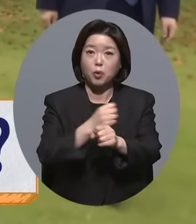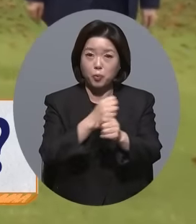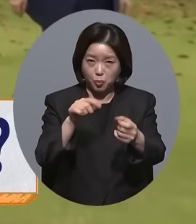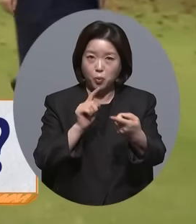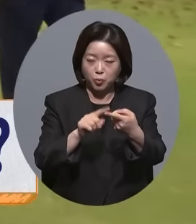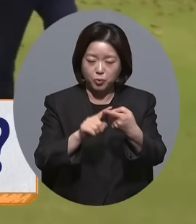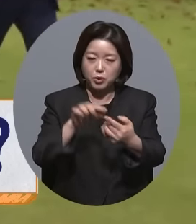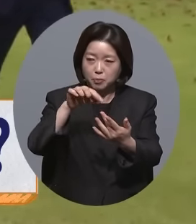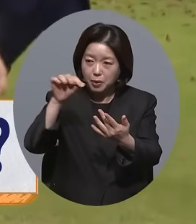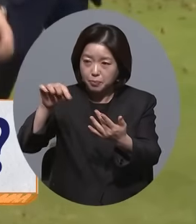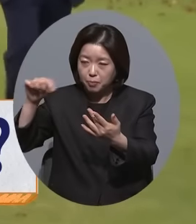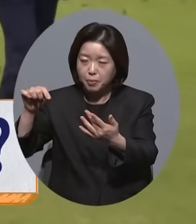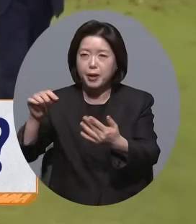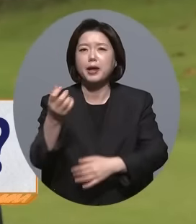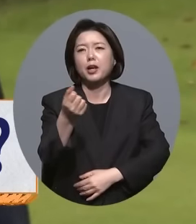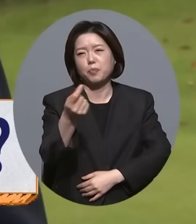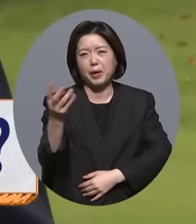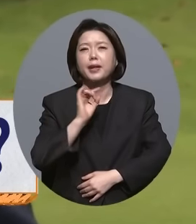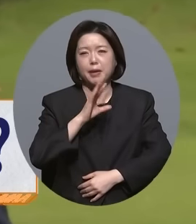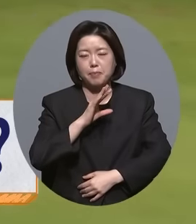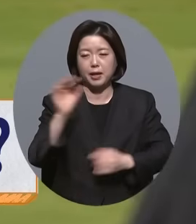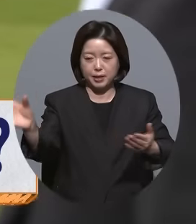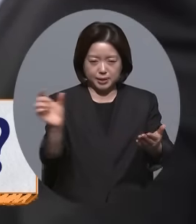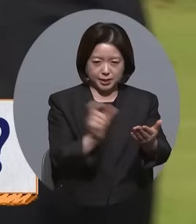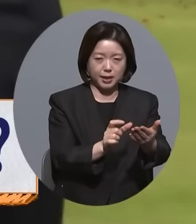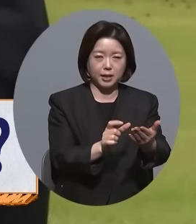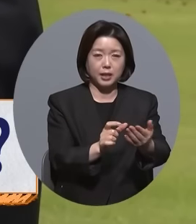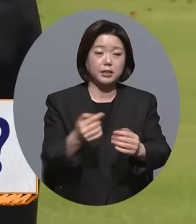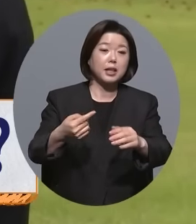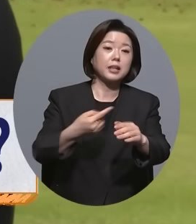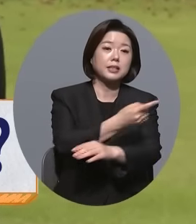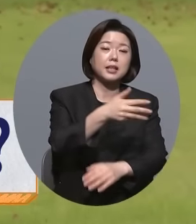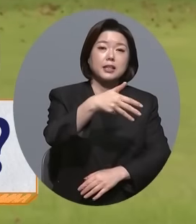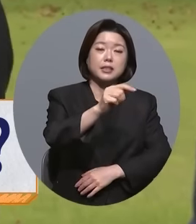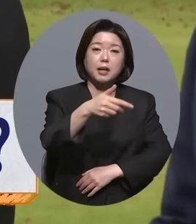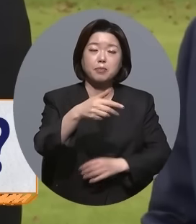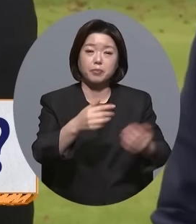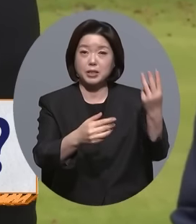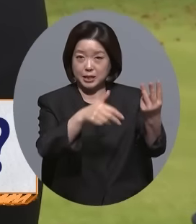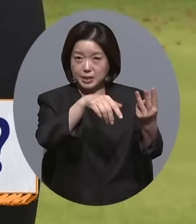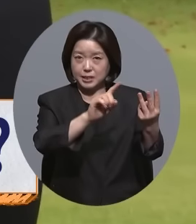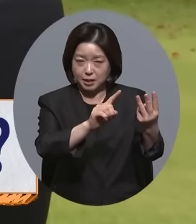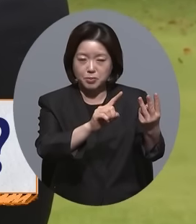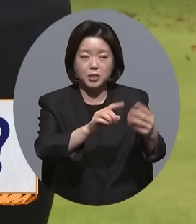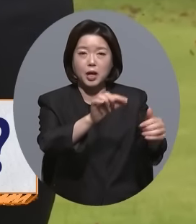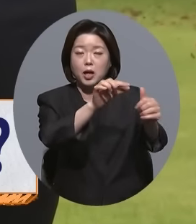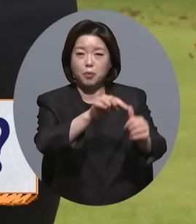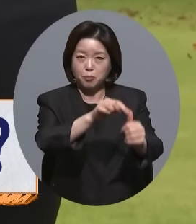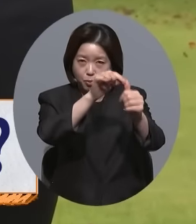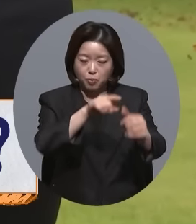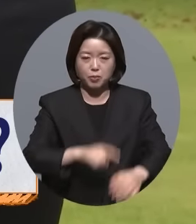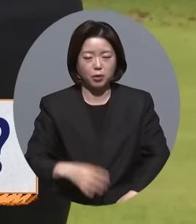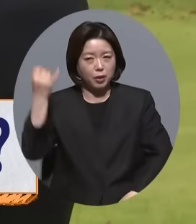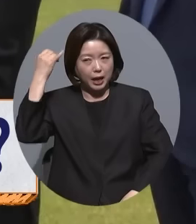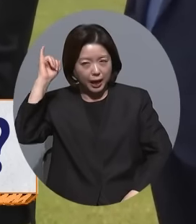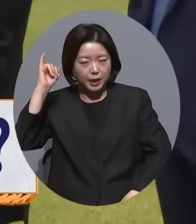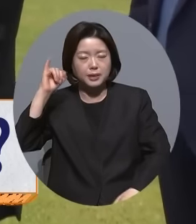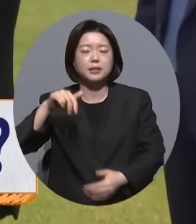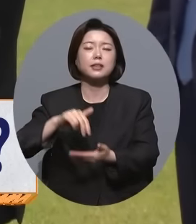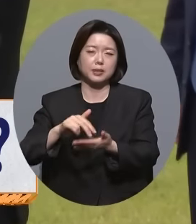이런 것들만 뽑아서 뭐 좀 특검을 제3자 특검을 만들어야 되는 게 아니냐라는 네. 아이디어 차원의 그런 얘기들이 있는 건